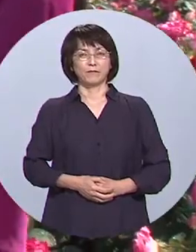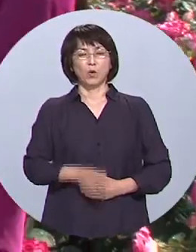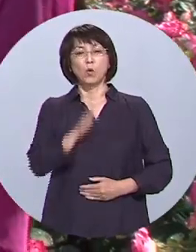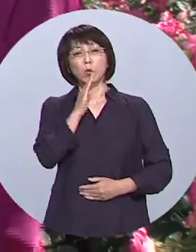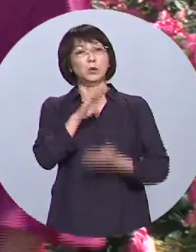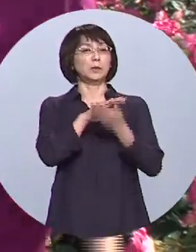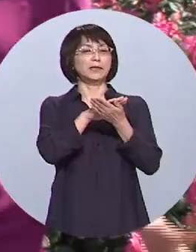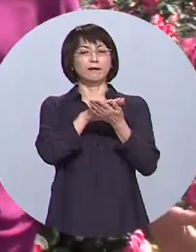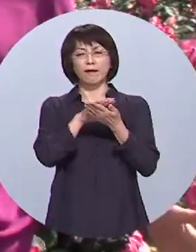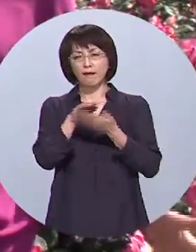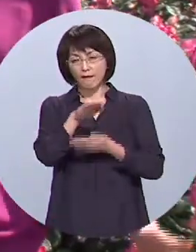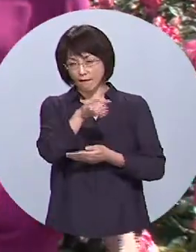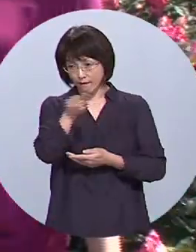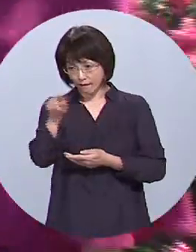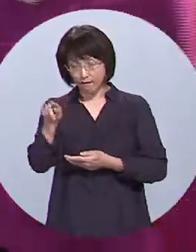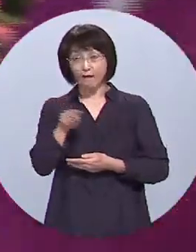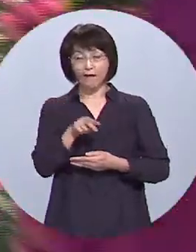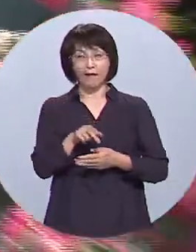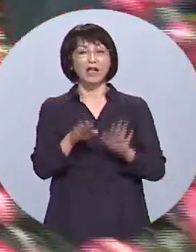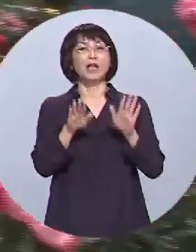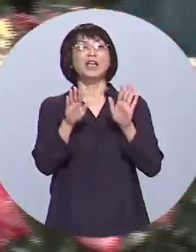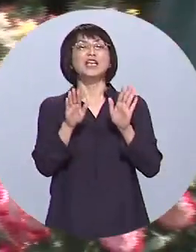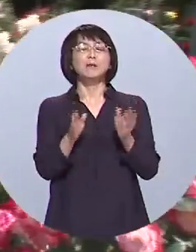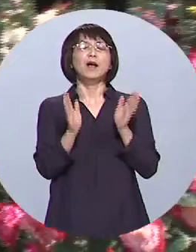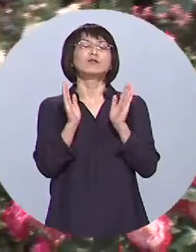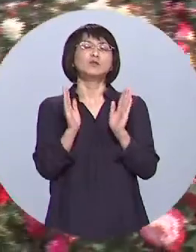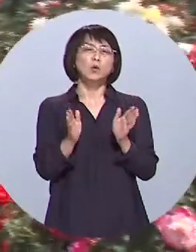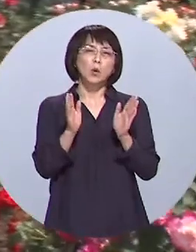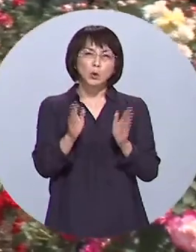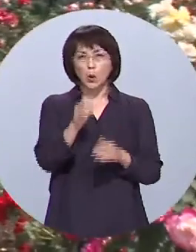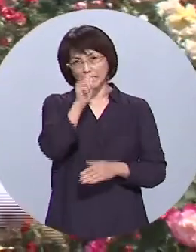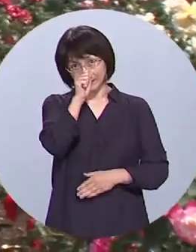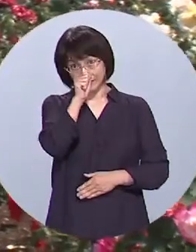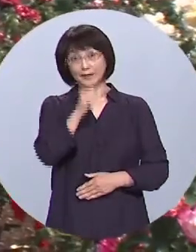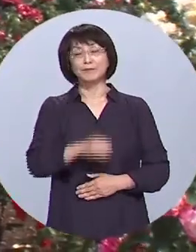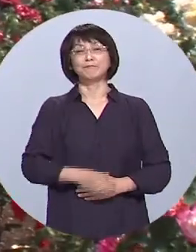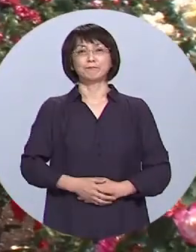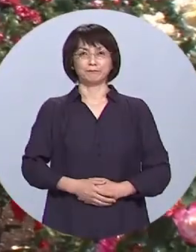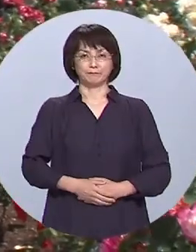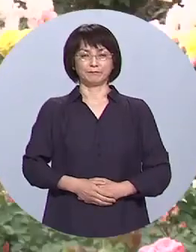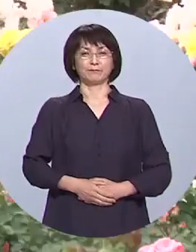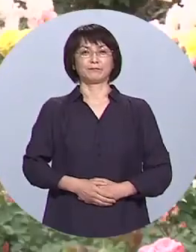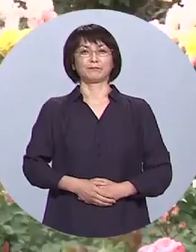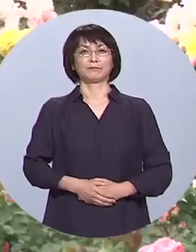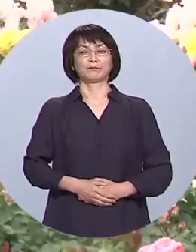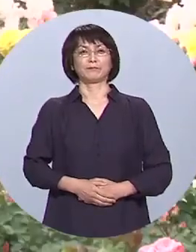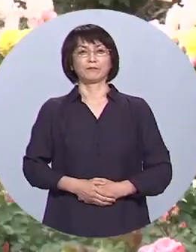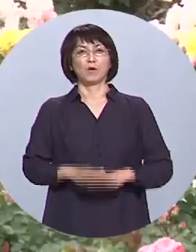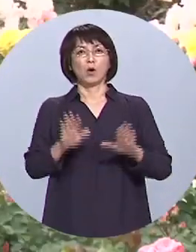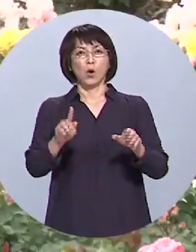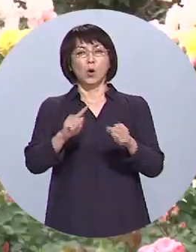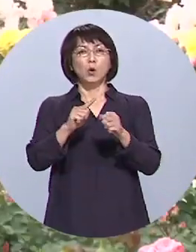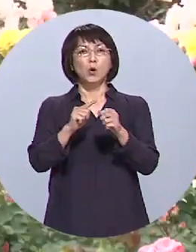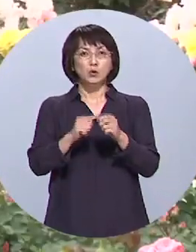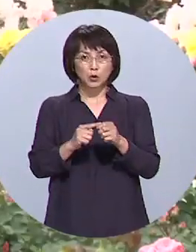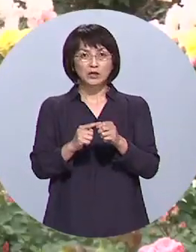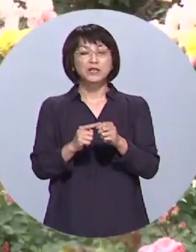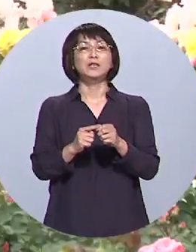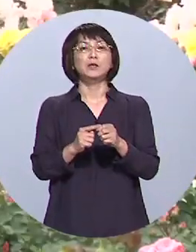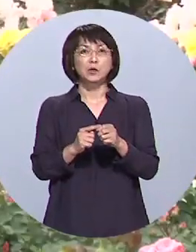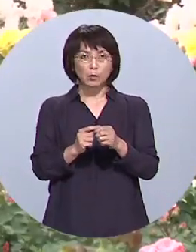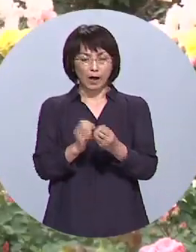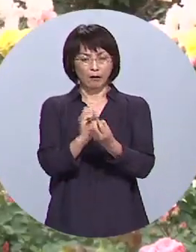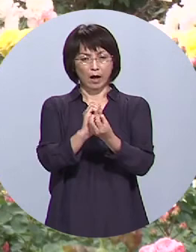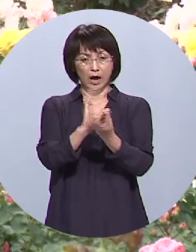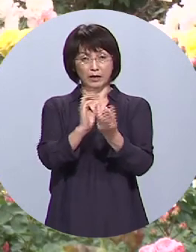麗ですね、はい、やっぱり、 はい、今ちょうど見頃を迎えてます。 そうなんですね、 はい、今年例年に比べてより大